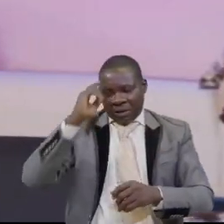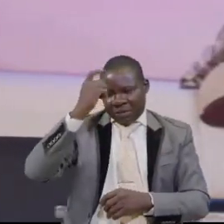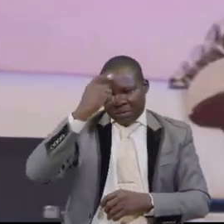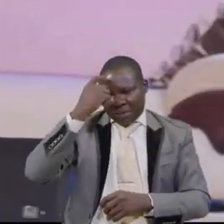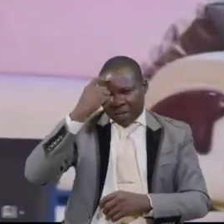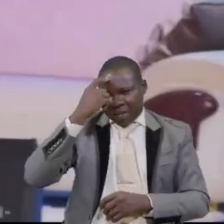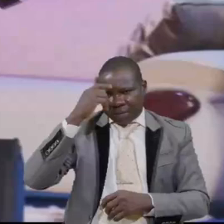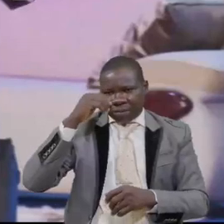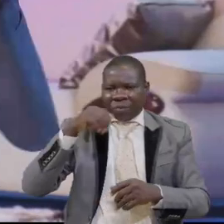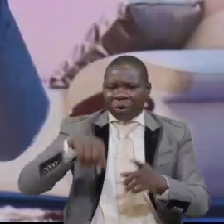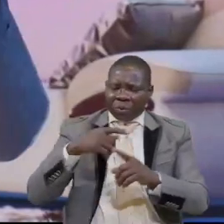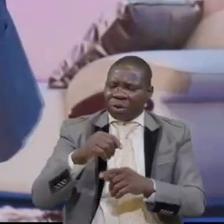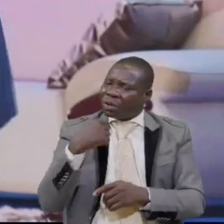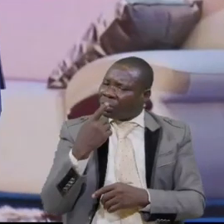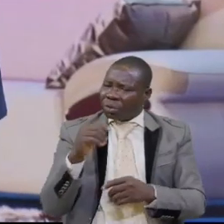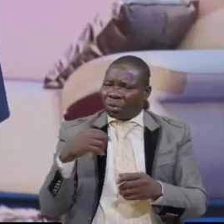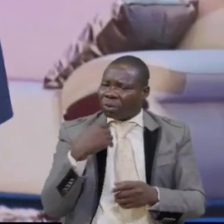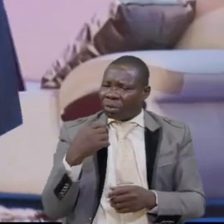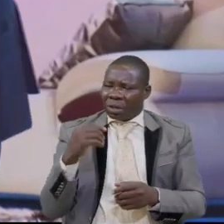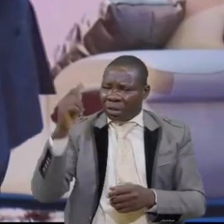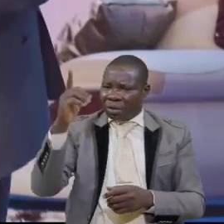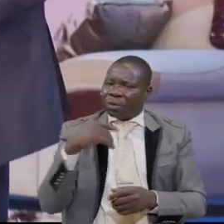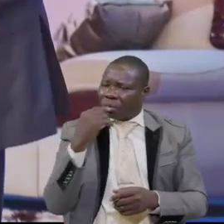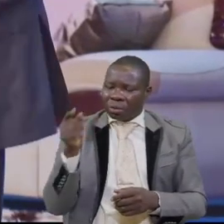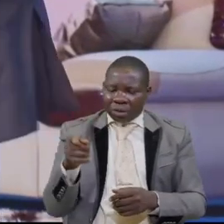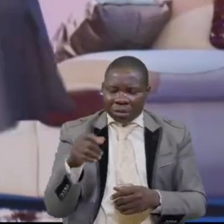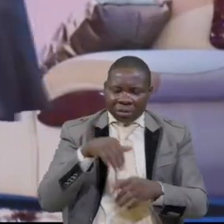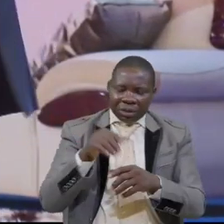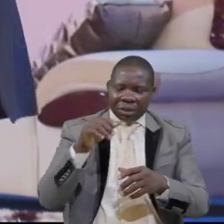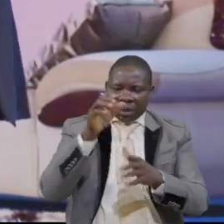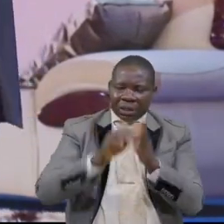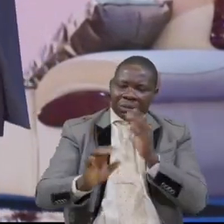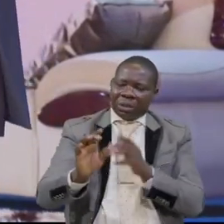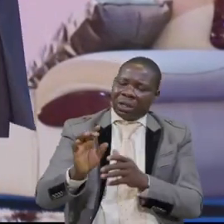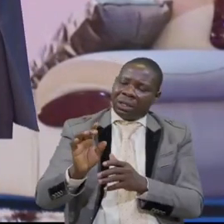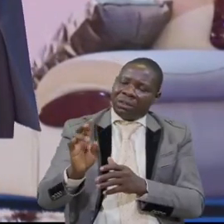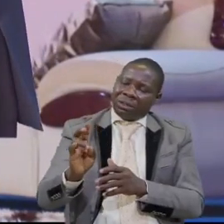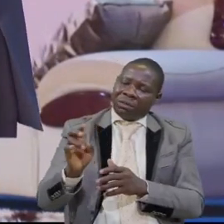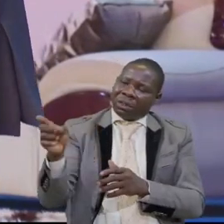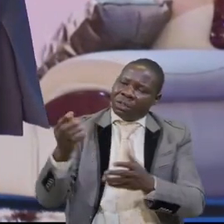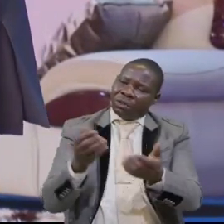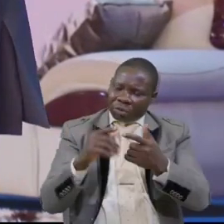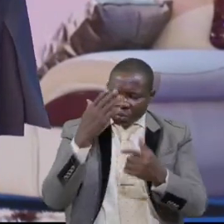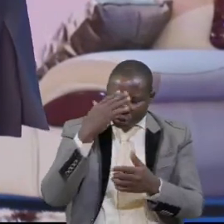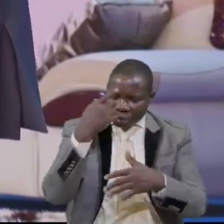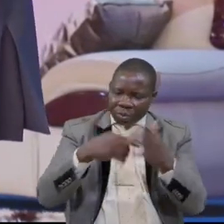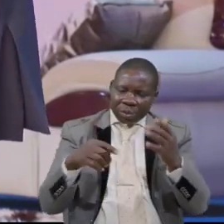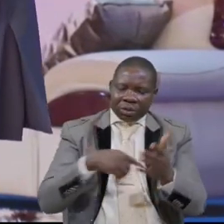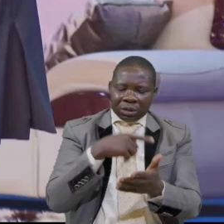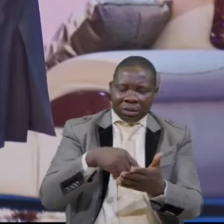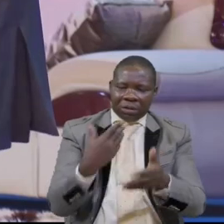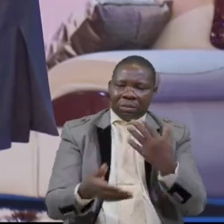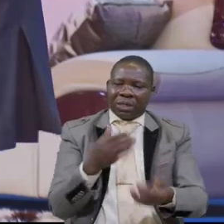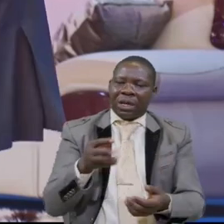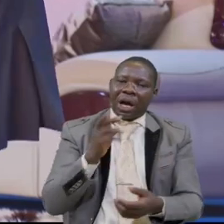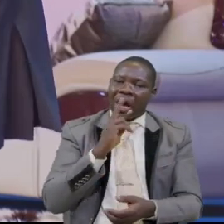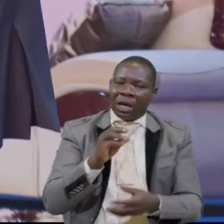7 il voulait avoir plus de compréhension de ce que cela voulait dit 12èmement il